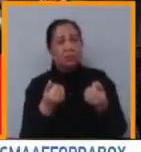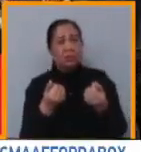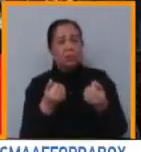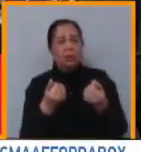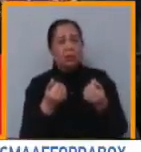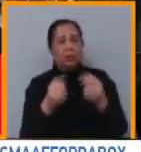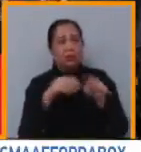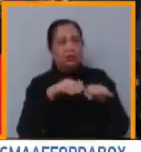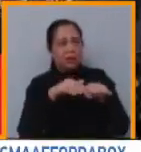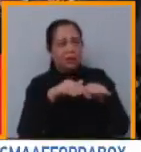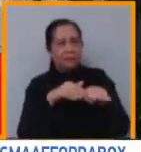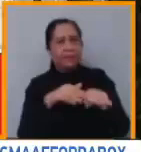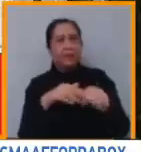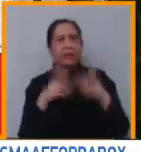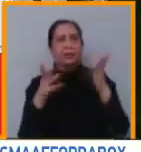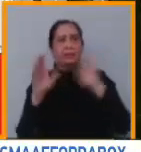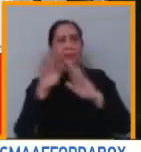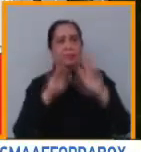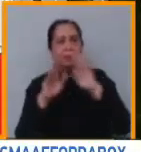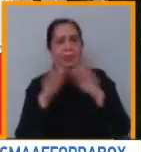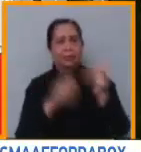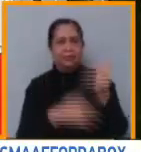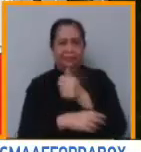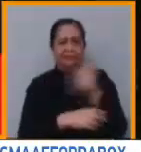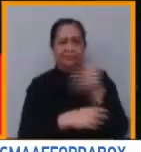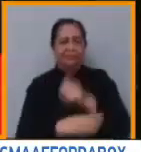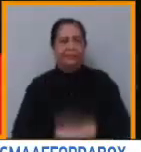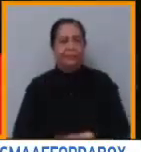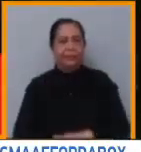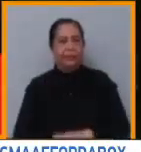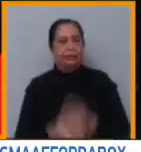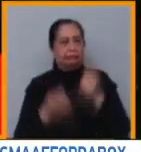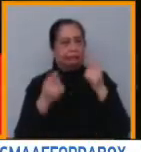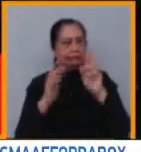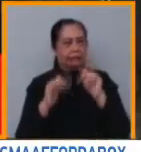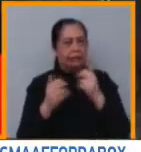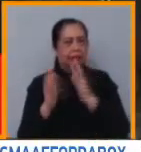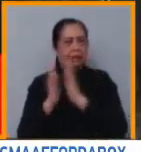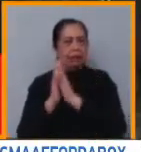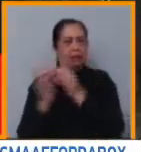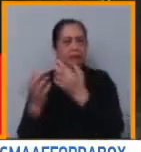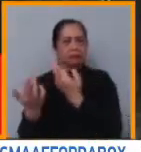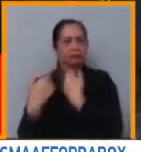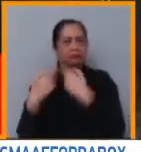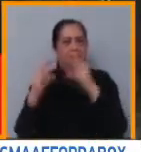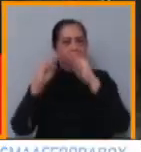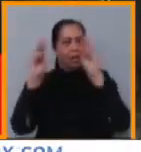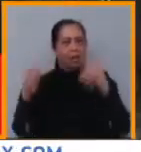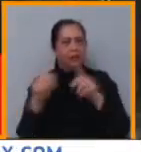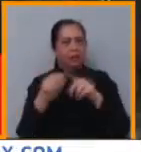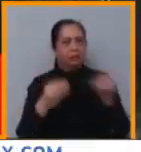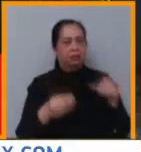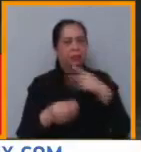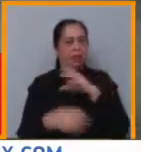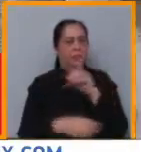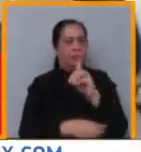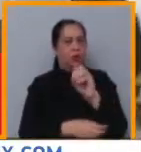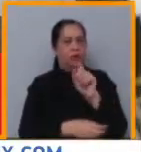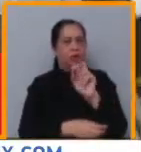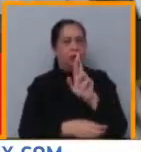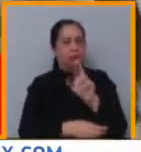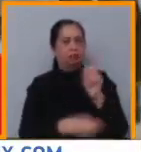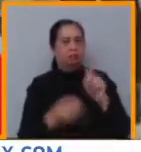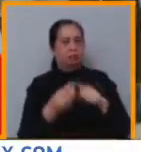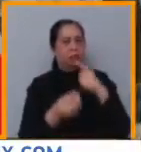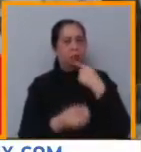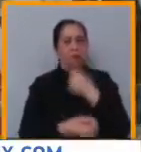yung sa problema ng transportation. Sinusubukan pa naming kunin ang pahayag ng Malacanang at ng Department of Transportation dito.